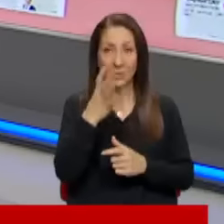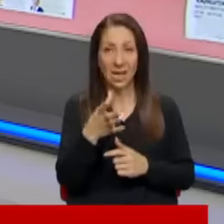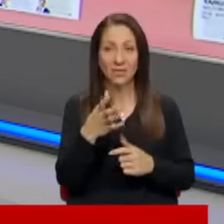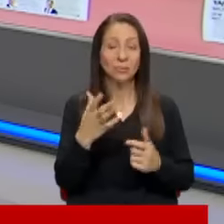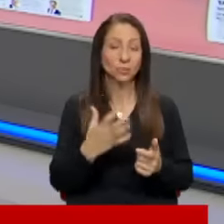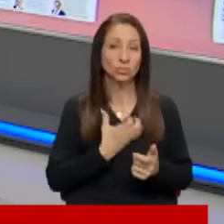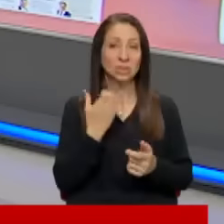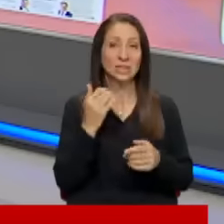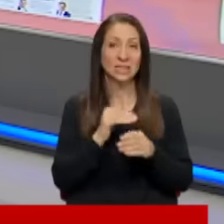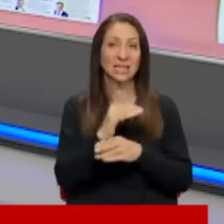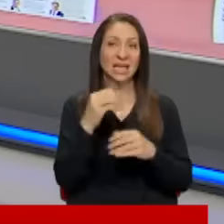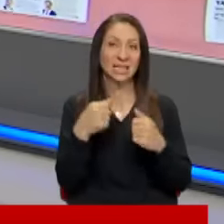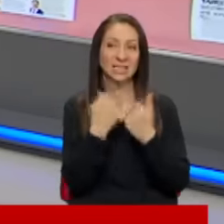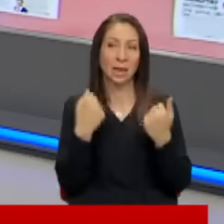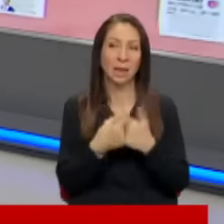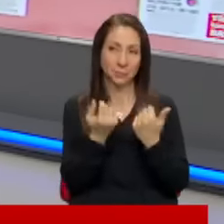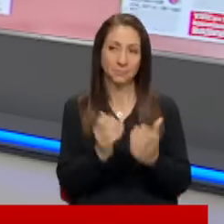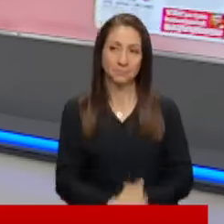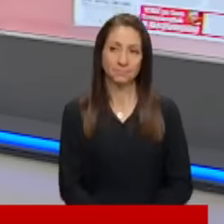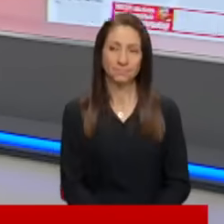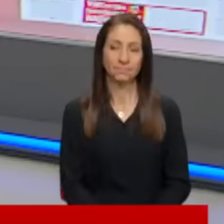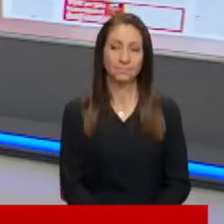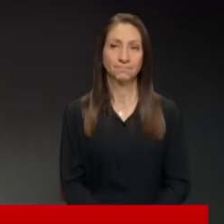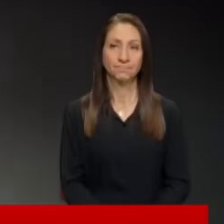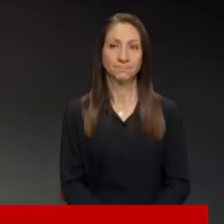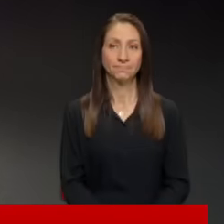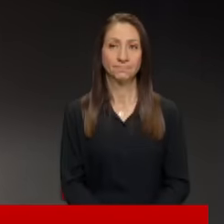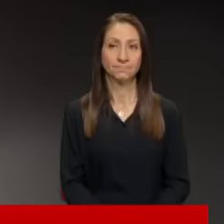ve maalesef yaşanan kazalar.